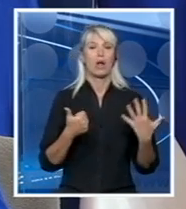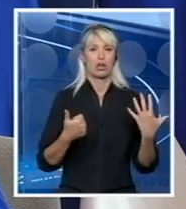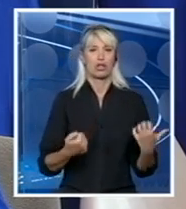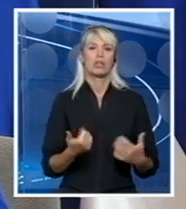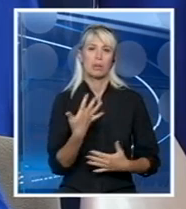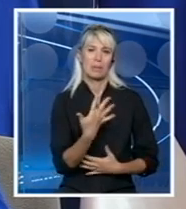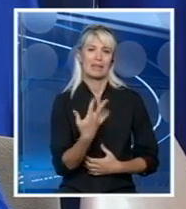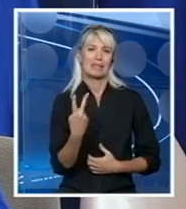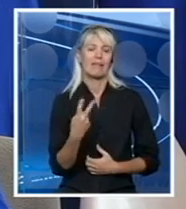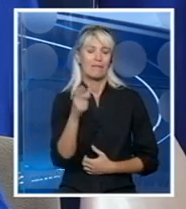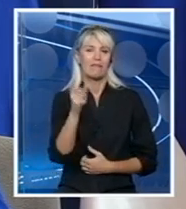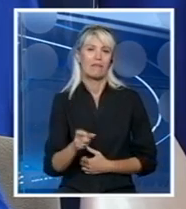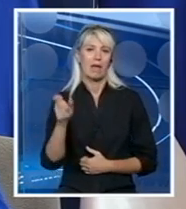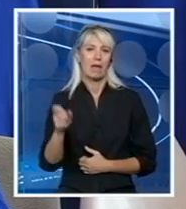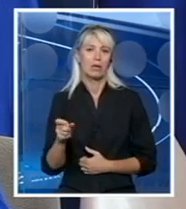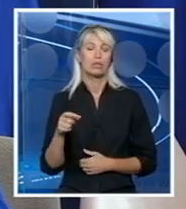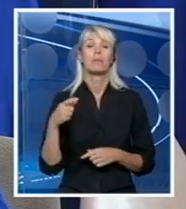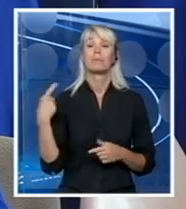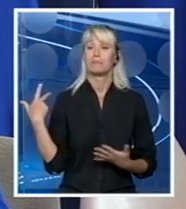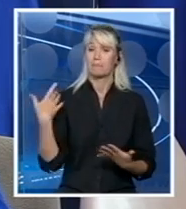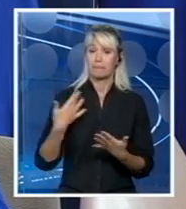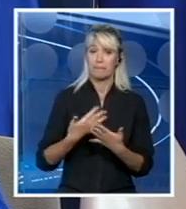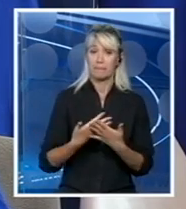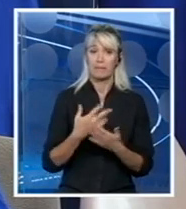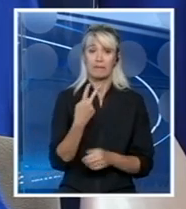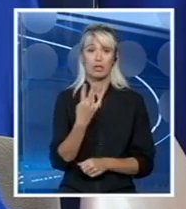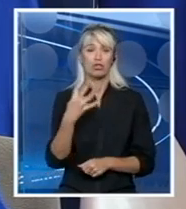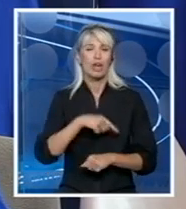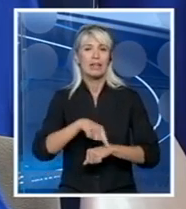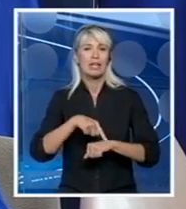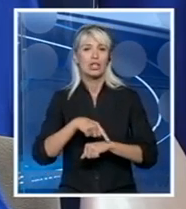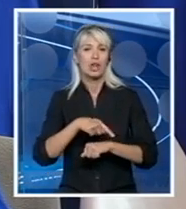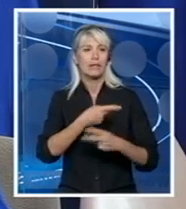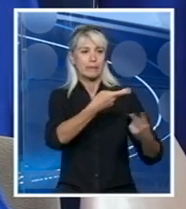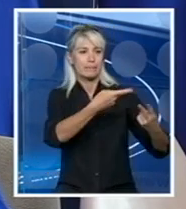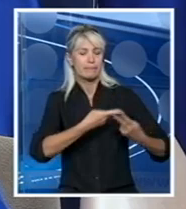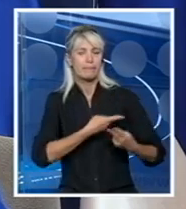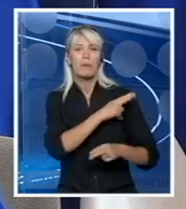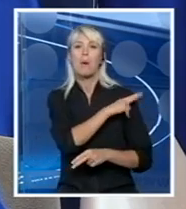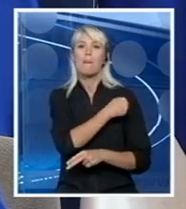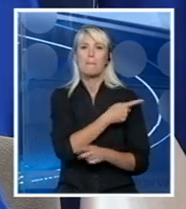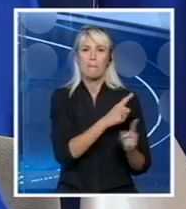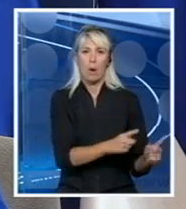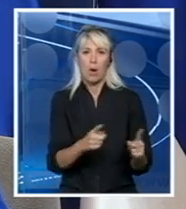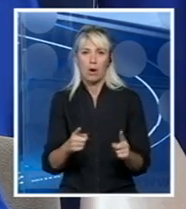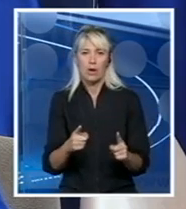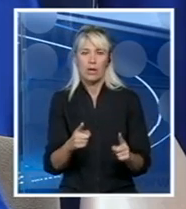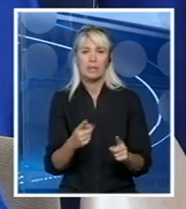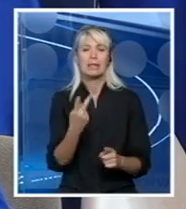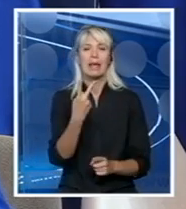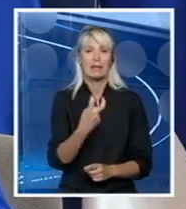652. U posljednje 24 časa hospitalizovano je 203 pacijenata,